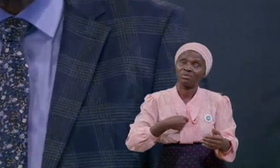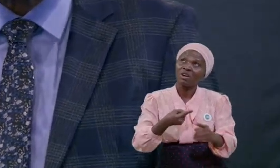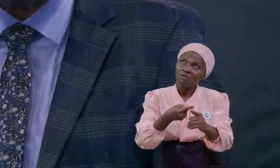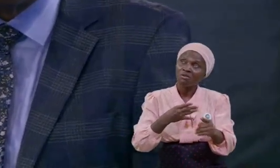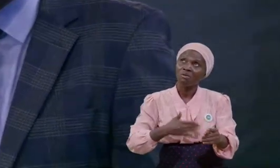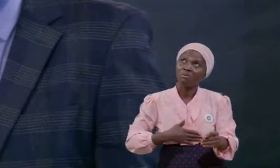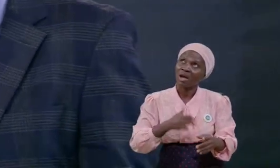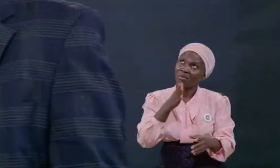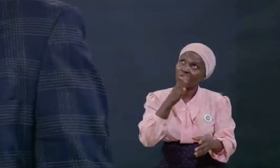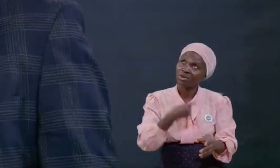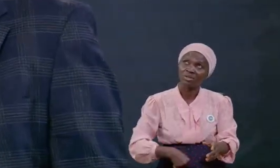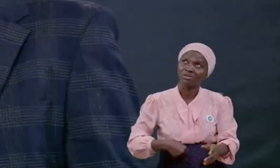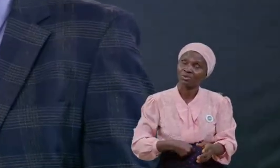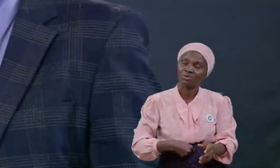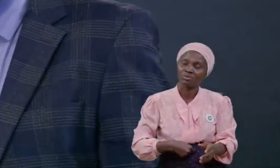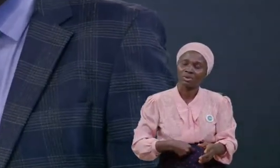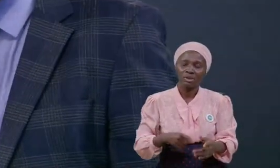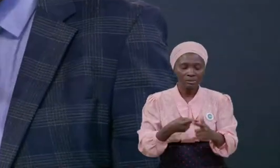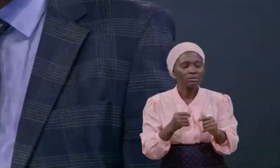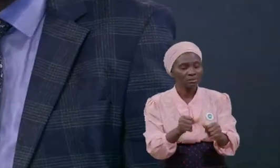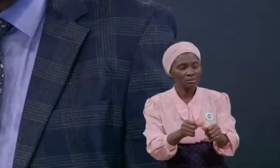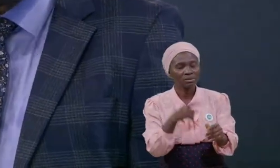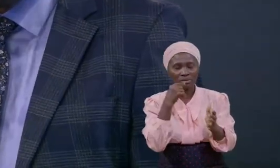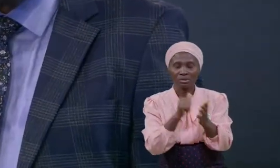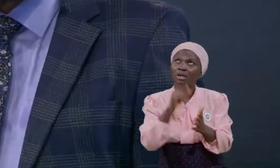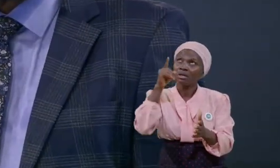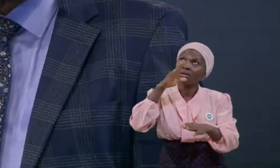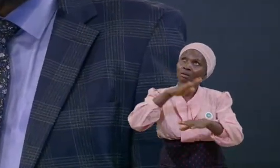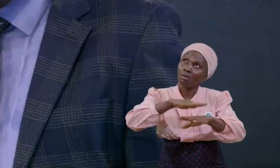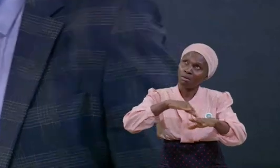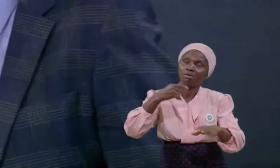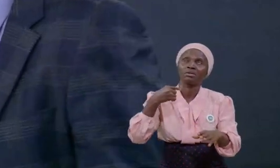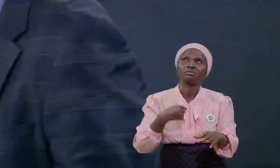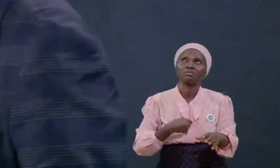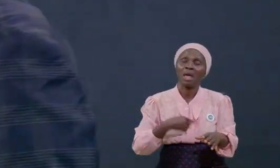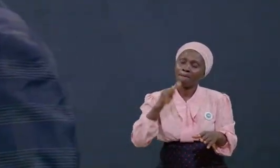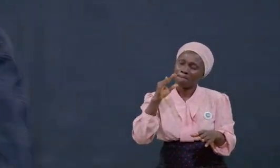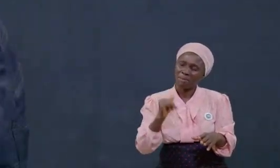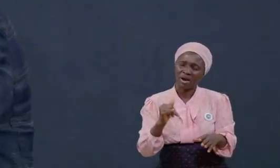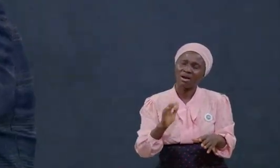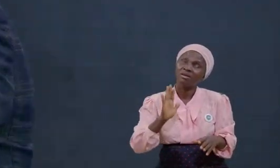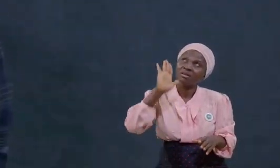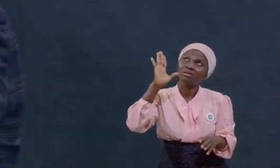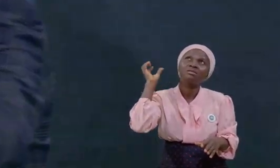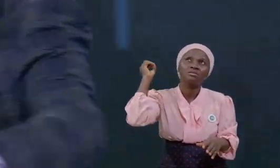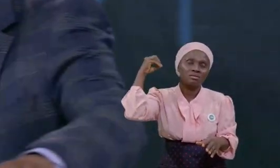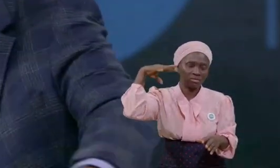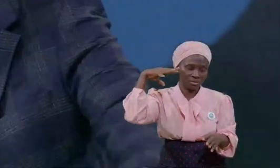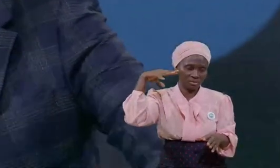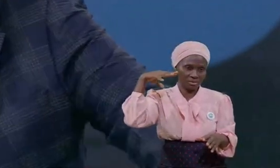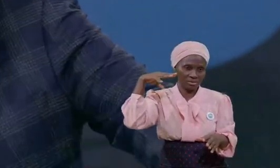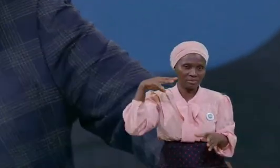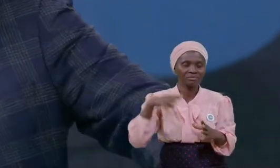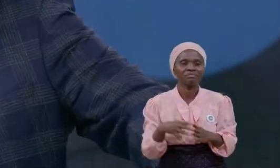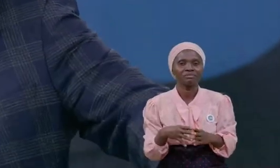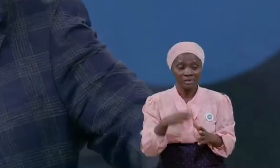et qui m'a appelé par sa grâce. Il était dans la religion, mais le jour